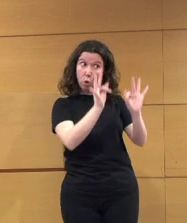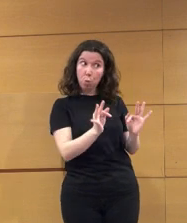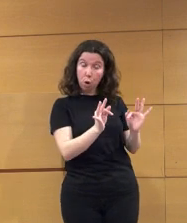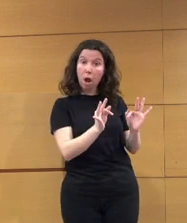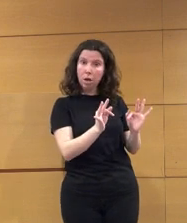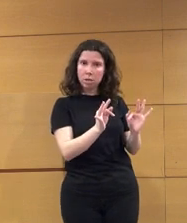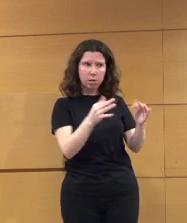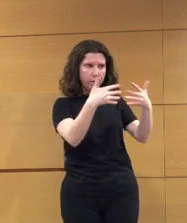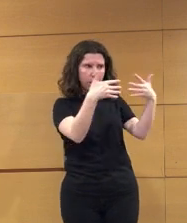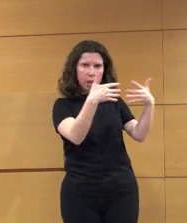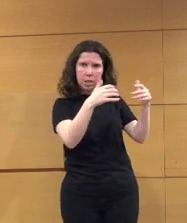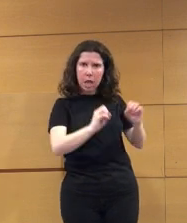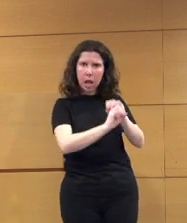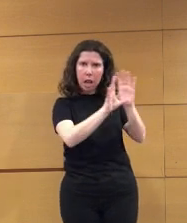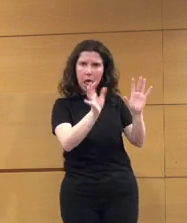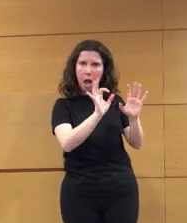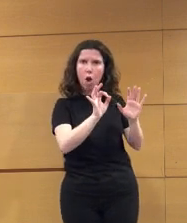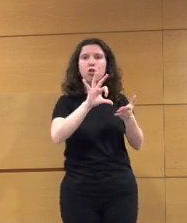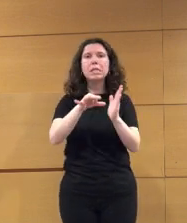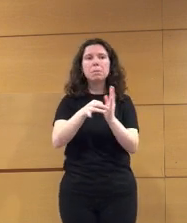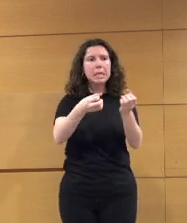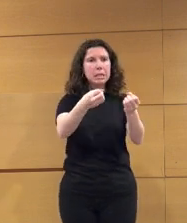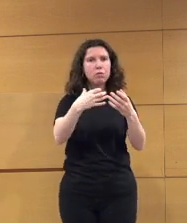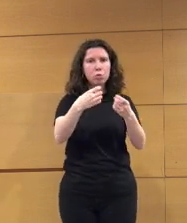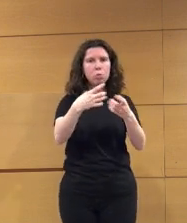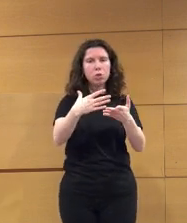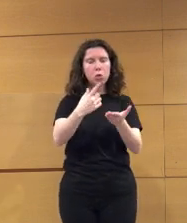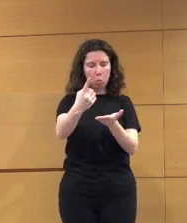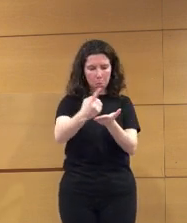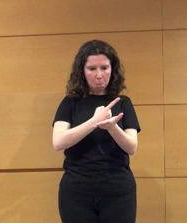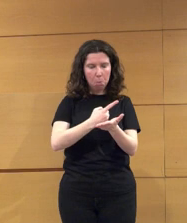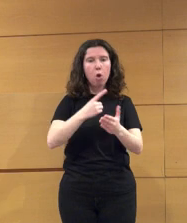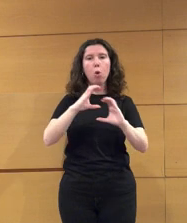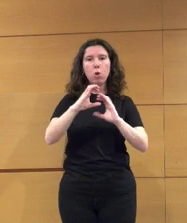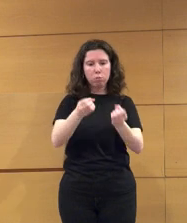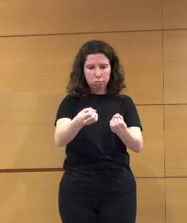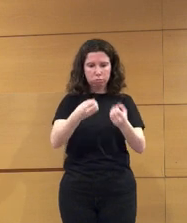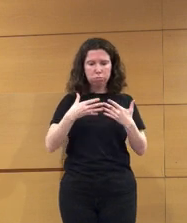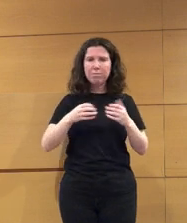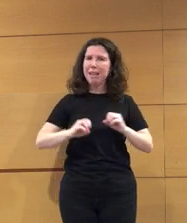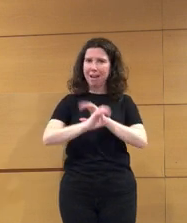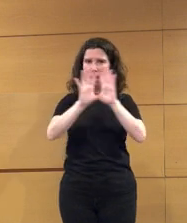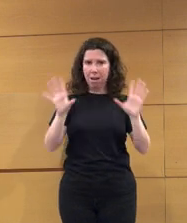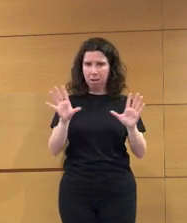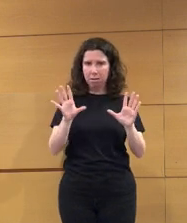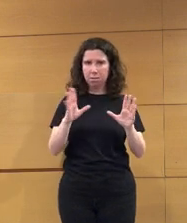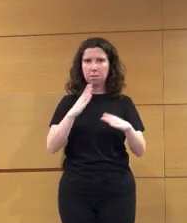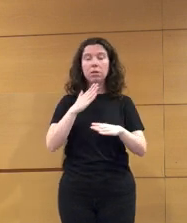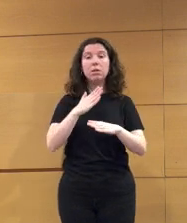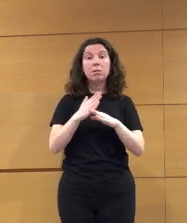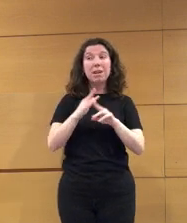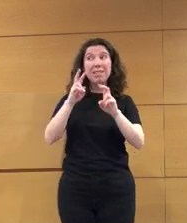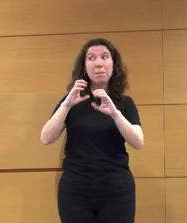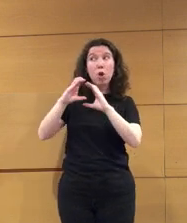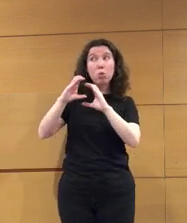o les comunicacions que ens arriben dels sistemes d'informació siguin clars. Sempre diem que la comunicació clara no és